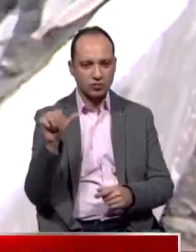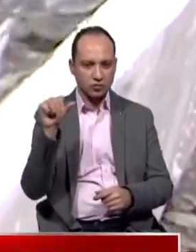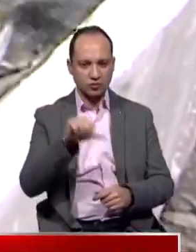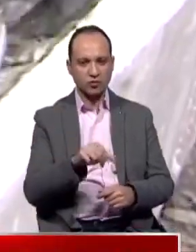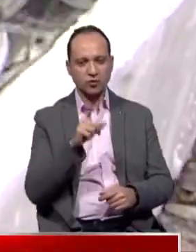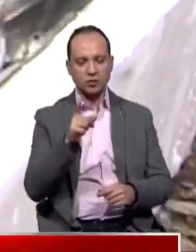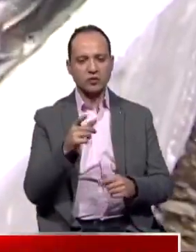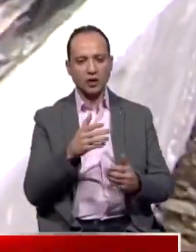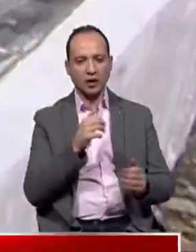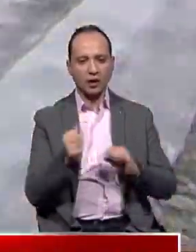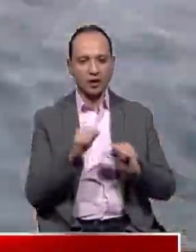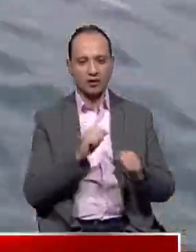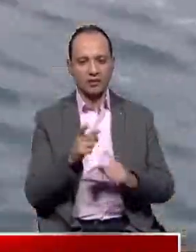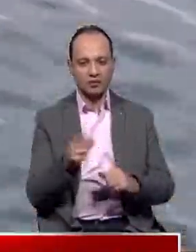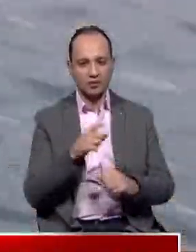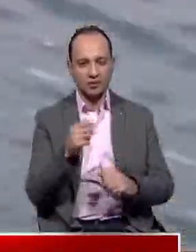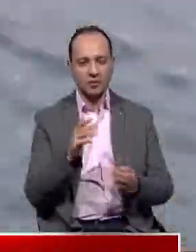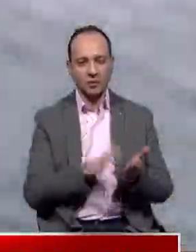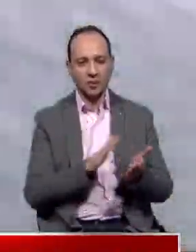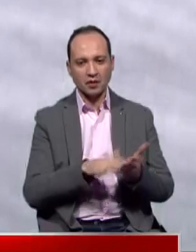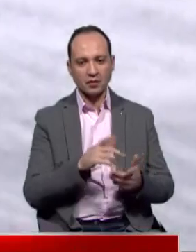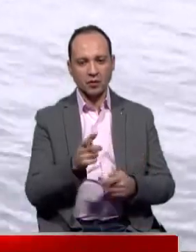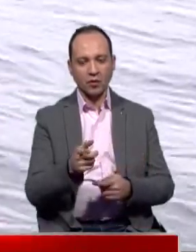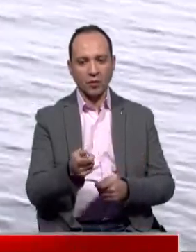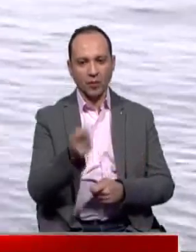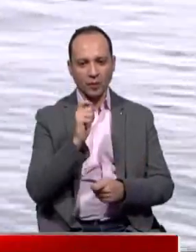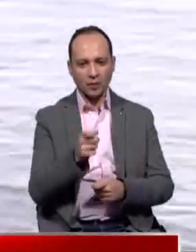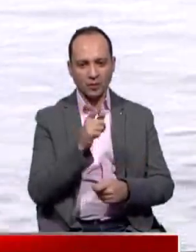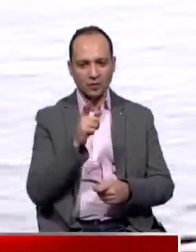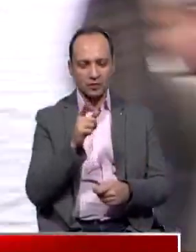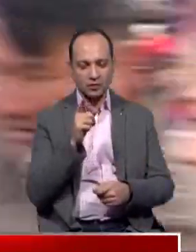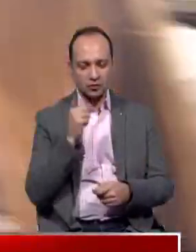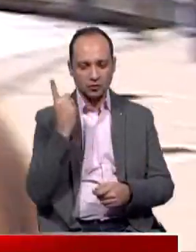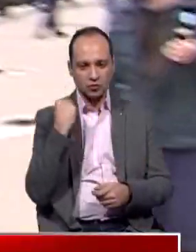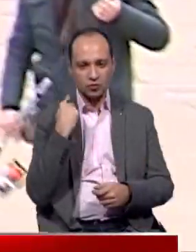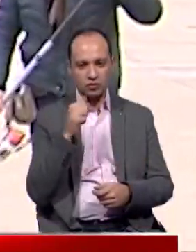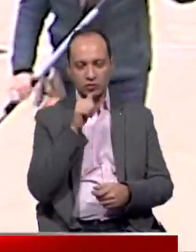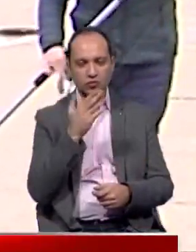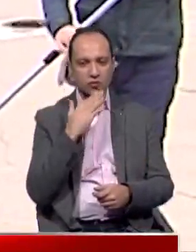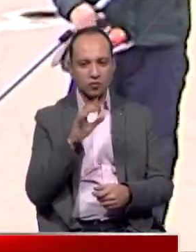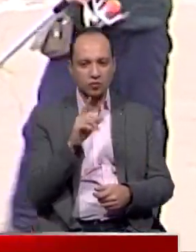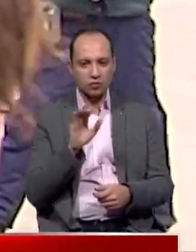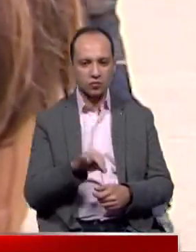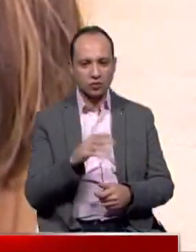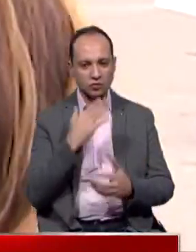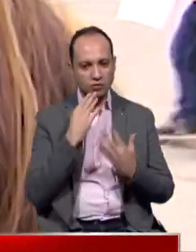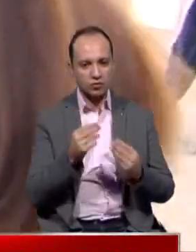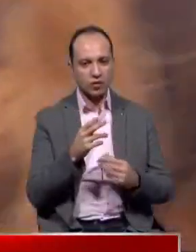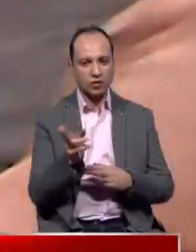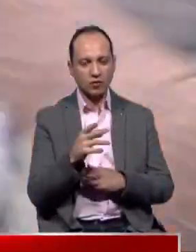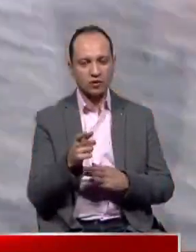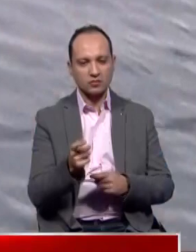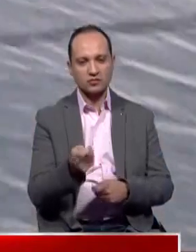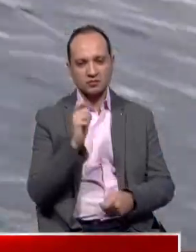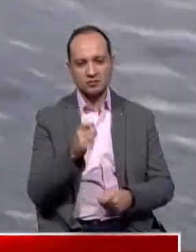tazeleniyor. Burada kıpır kıpır. Biraz bereketli sanki oltanız. Evet, bugün biraz dün hiç yoktu. Bugün gayet güzel balığımız